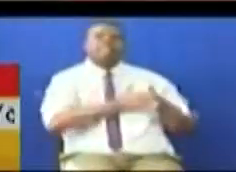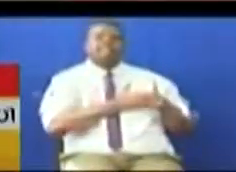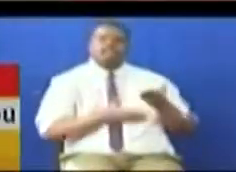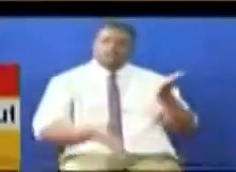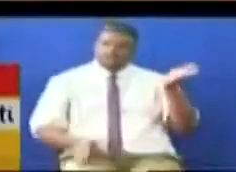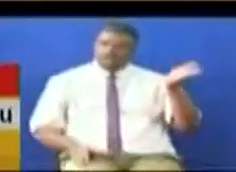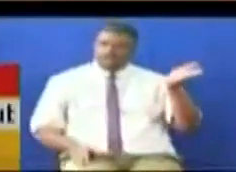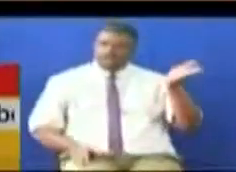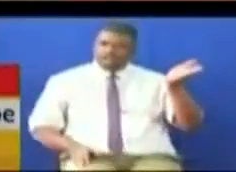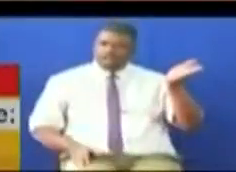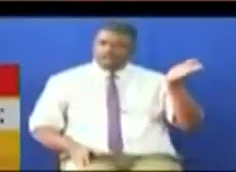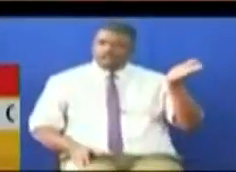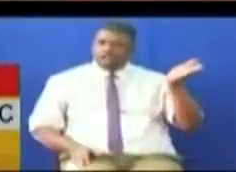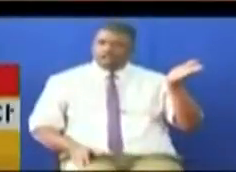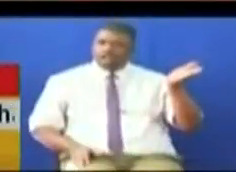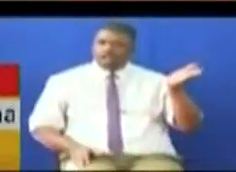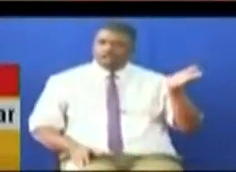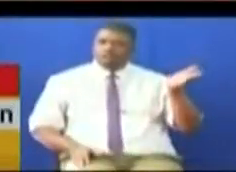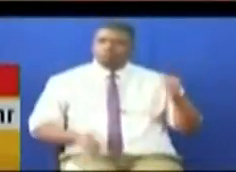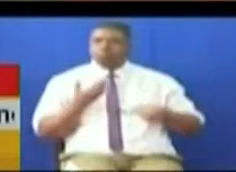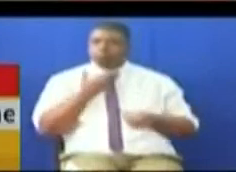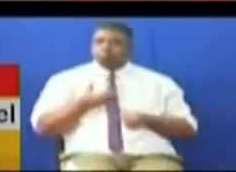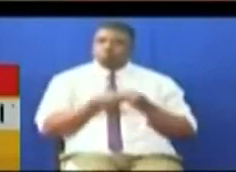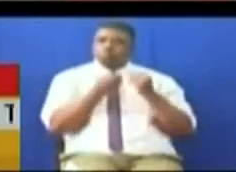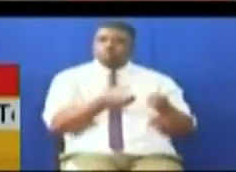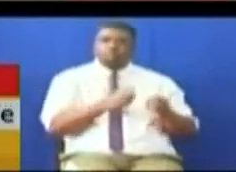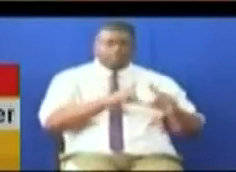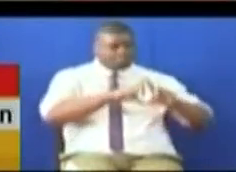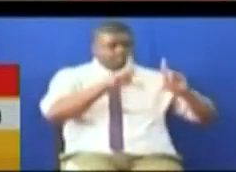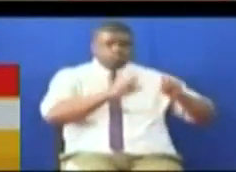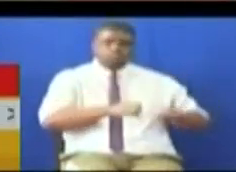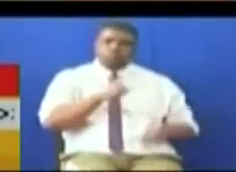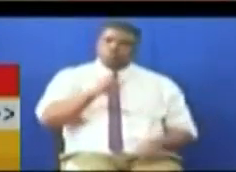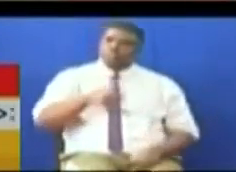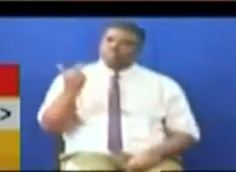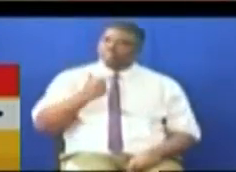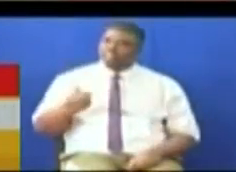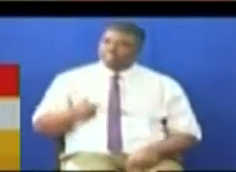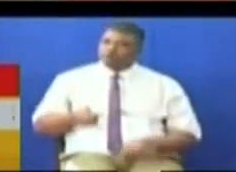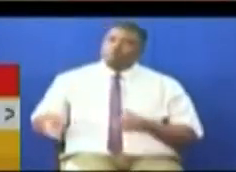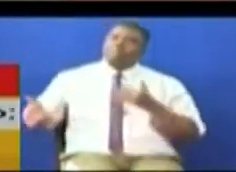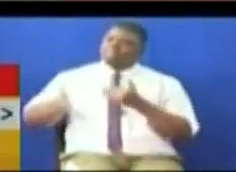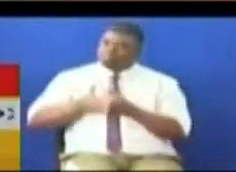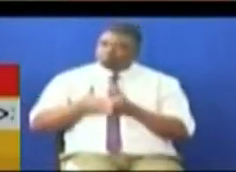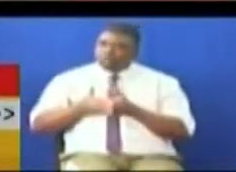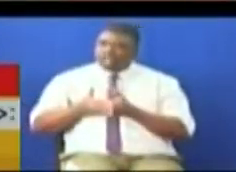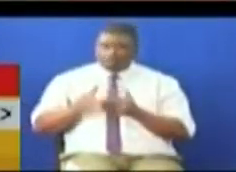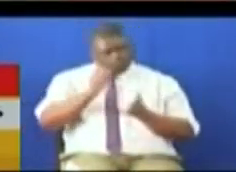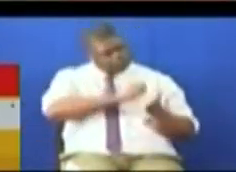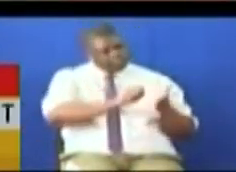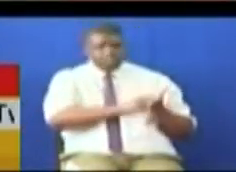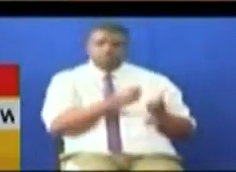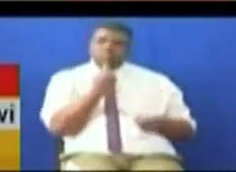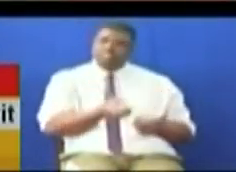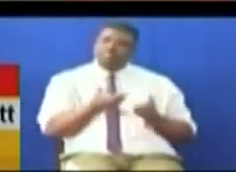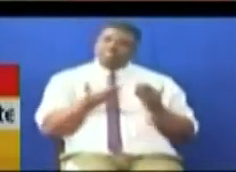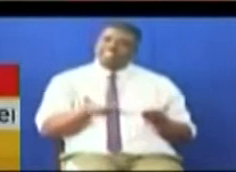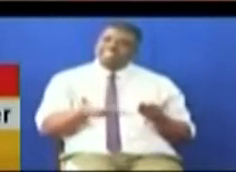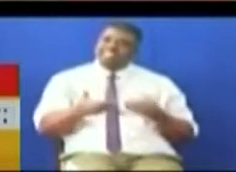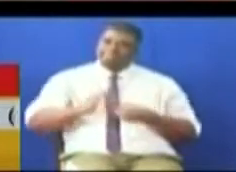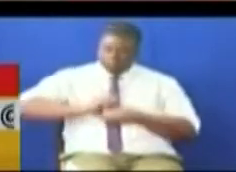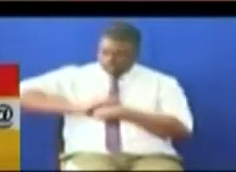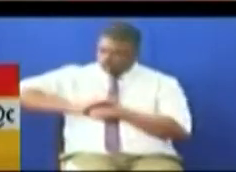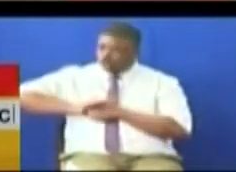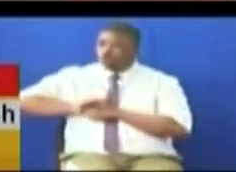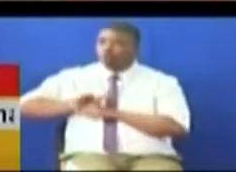wao na ulazima wa kuwapa vitambulisho wa Tanzania wamefunga kutoa hiyo huduma kwa kigezo kwamba sasa hivi kuna corona